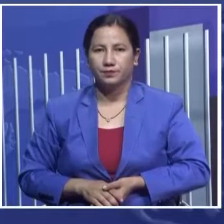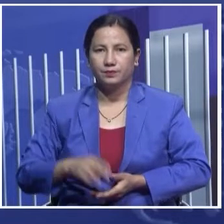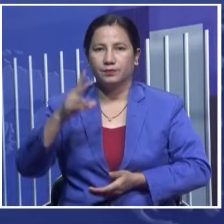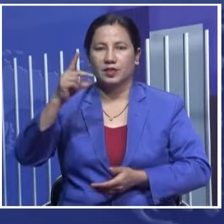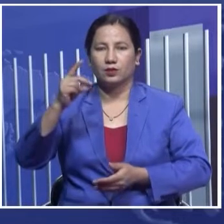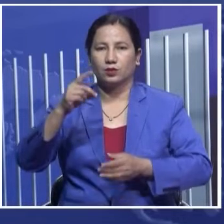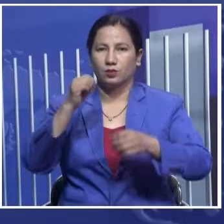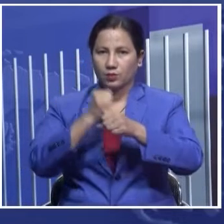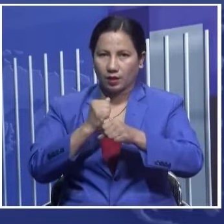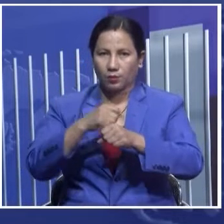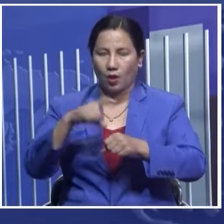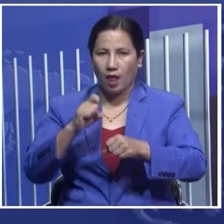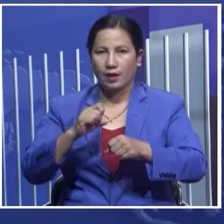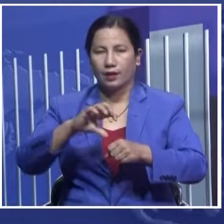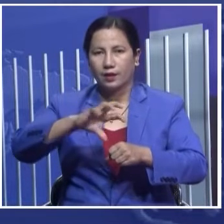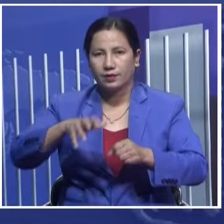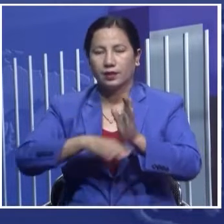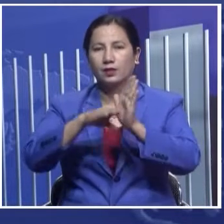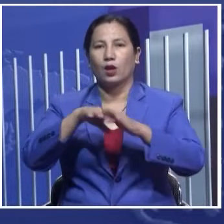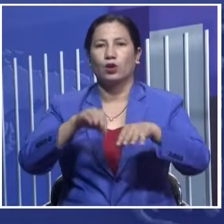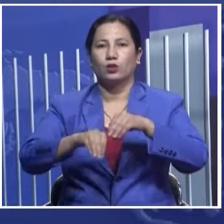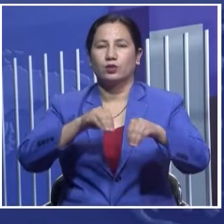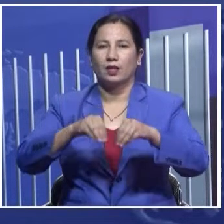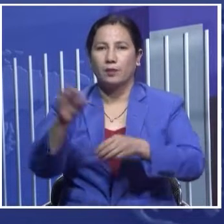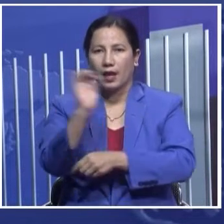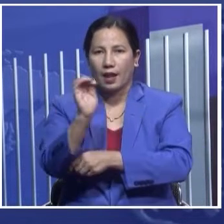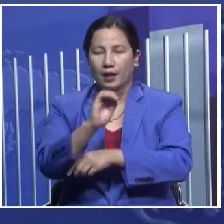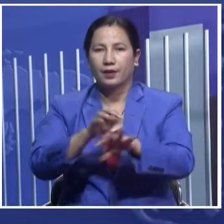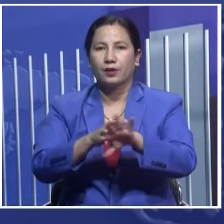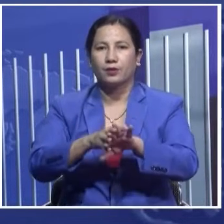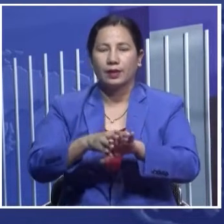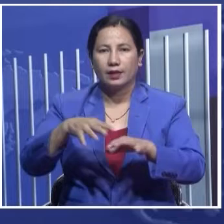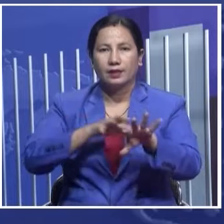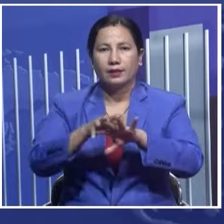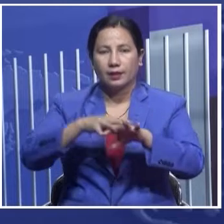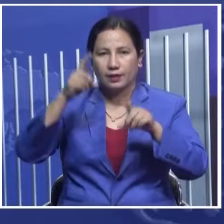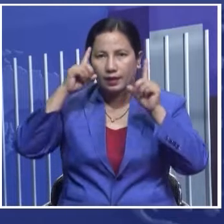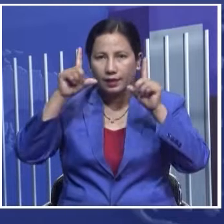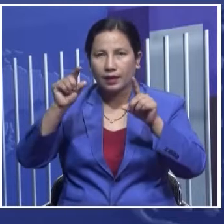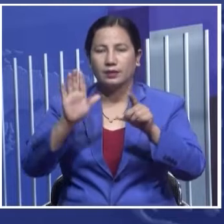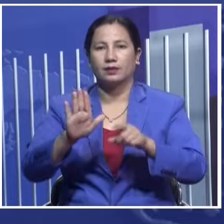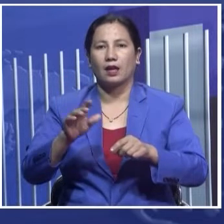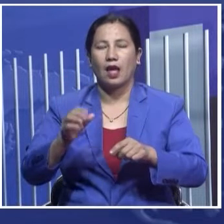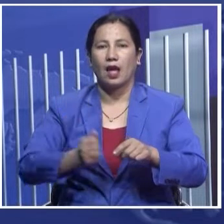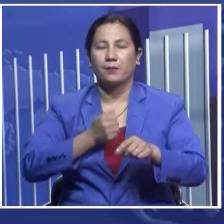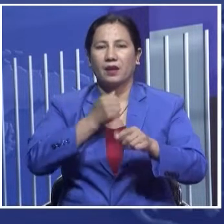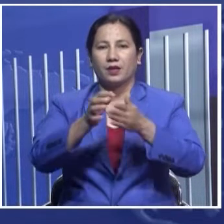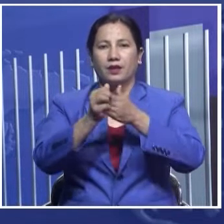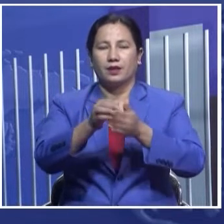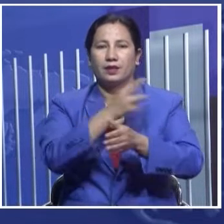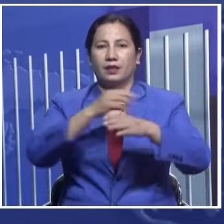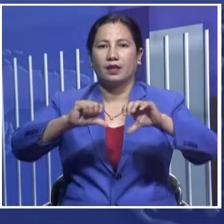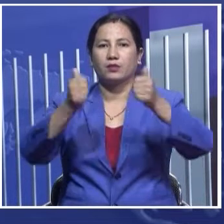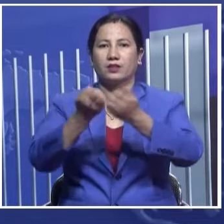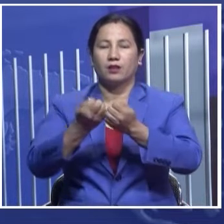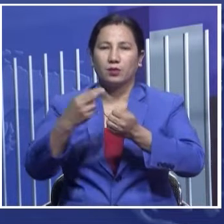दोस्रो कार्यकालको लागि स्थानीय तहको चुनावमा नागरिकहरूले धेरै आशा र अपेक्षा लिएर आफ्ना जनप्रतिनिधिलाई विजय